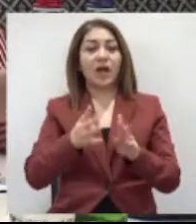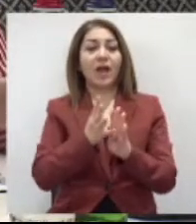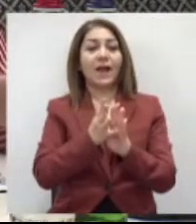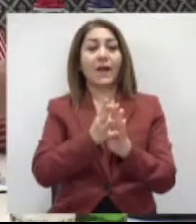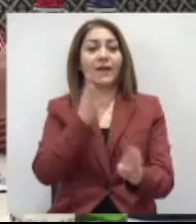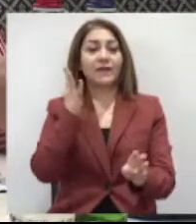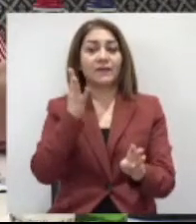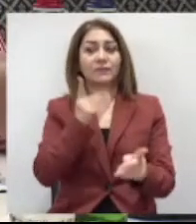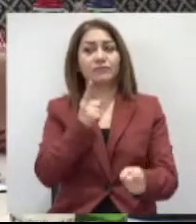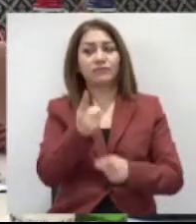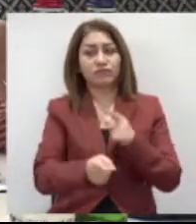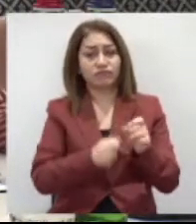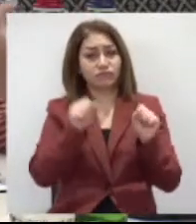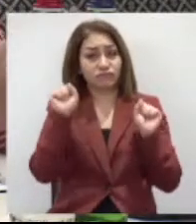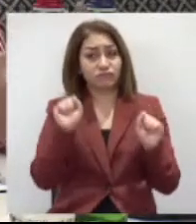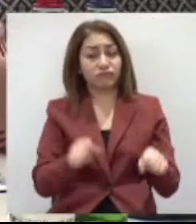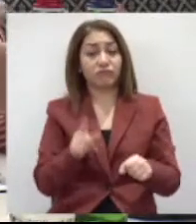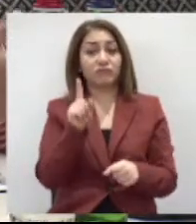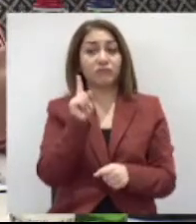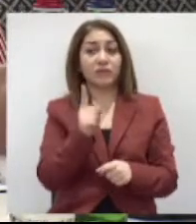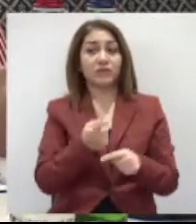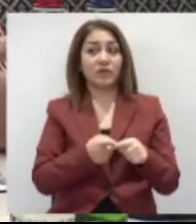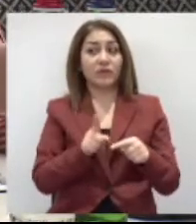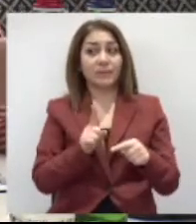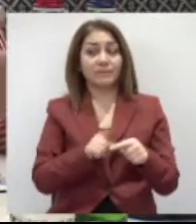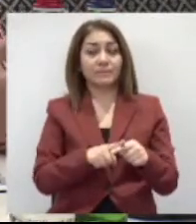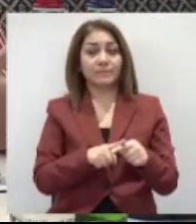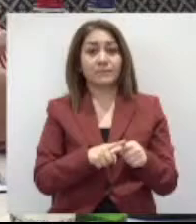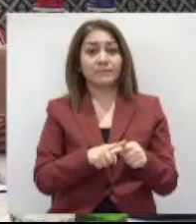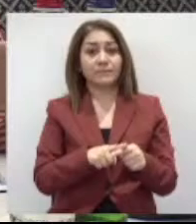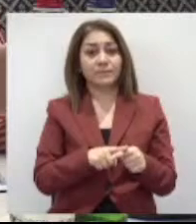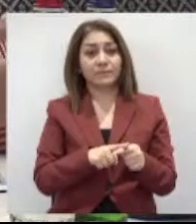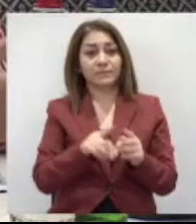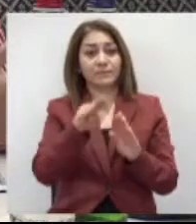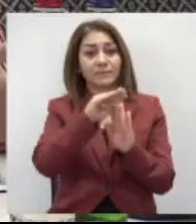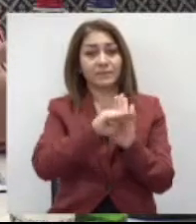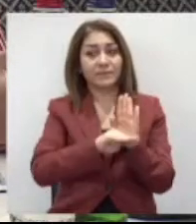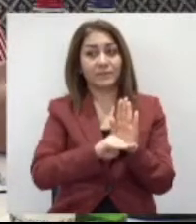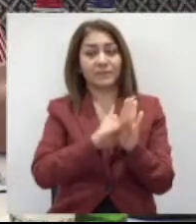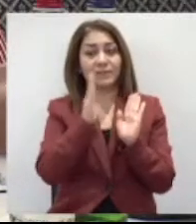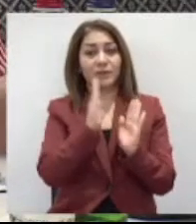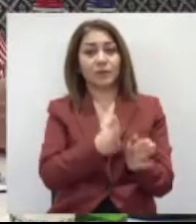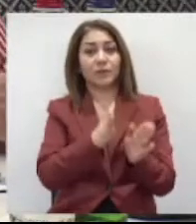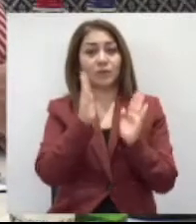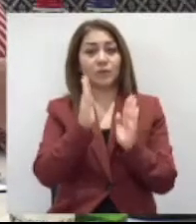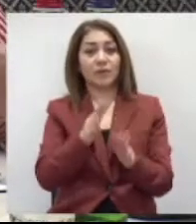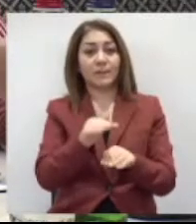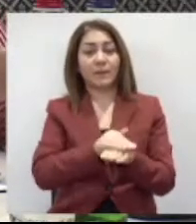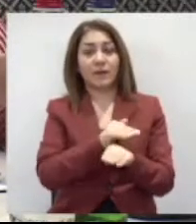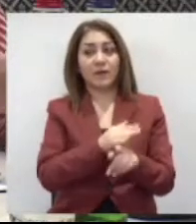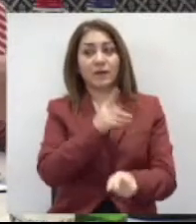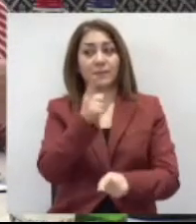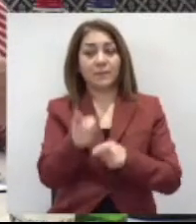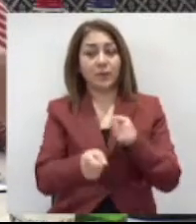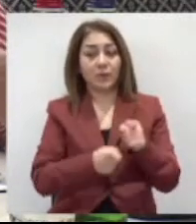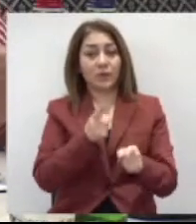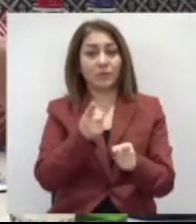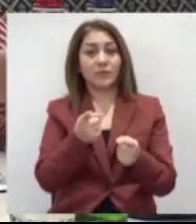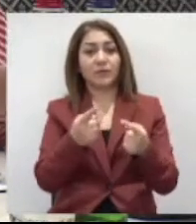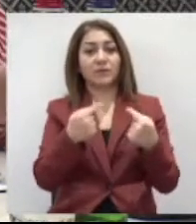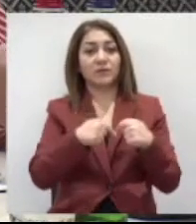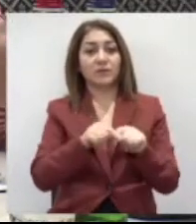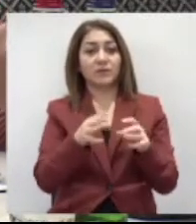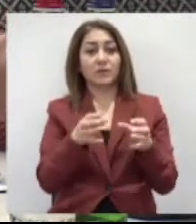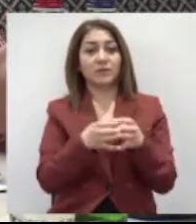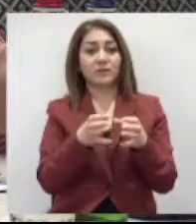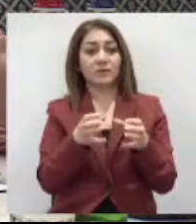այսպես ամբողջությամբ փոխել, բայց քանի որ վերտարությունը հայեցակարգային ուղղություններն են բարեփոխումների, ինստիտուտների հետ կապված մի